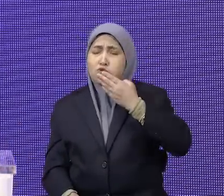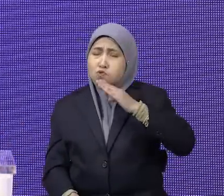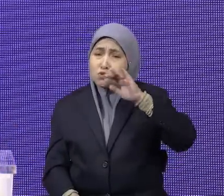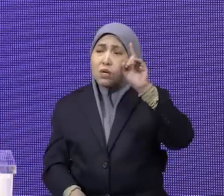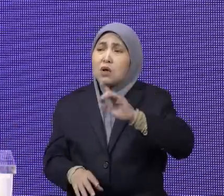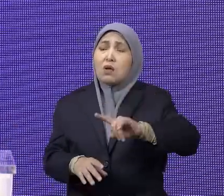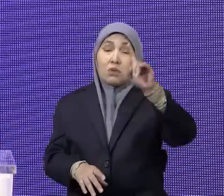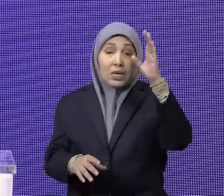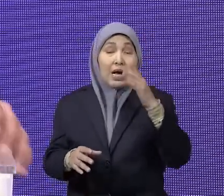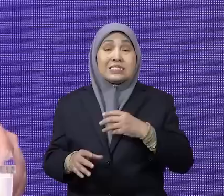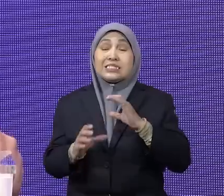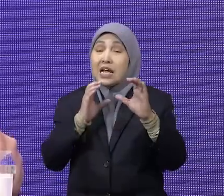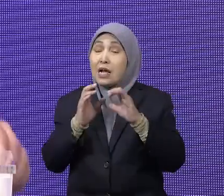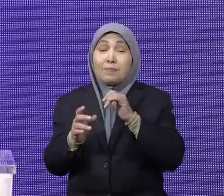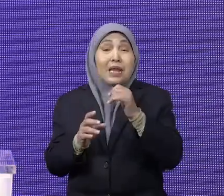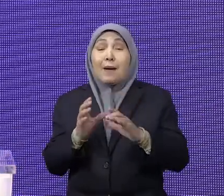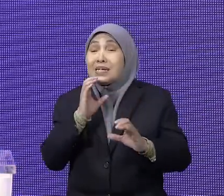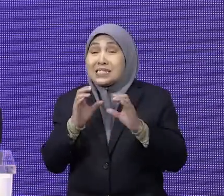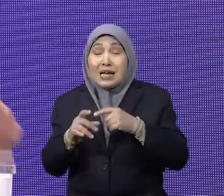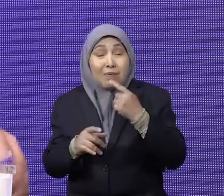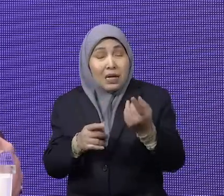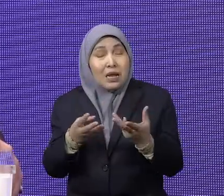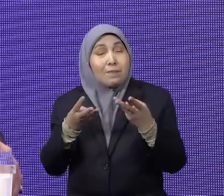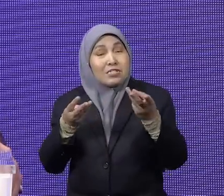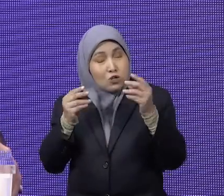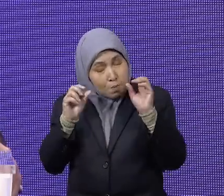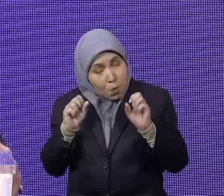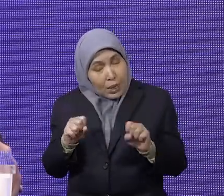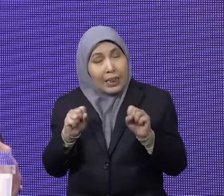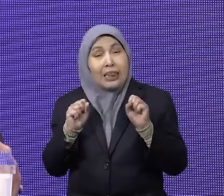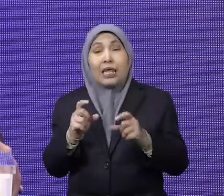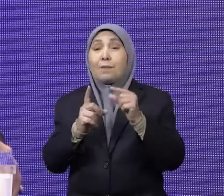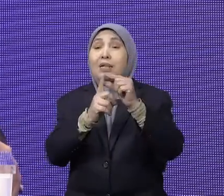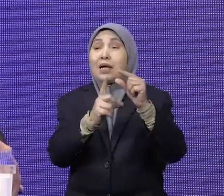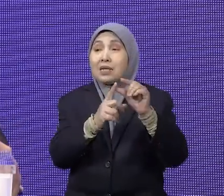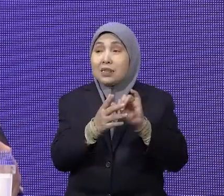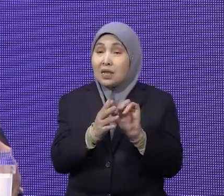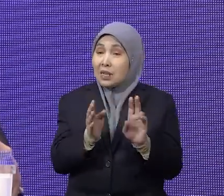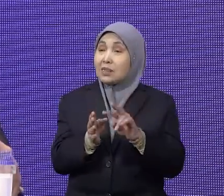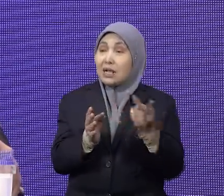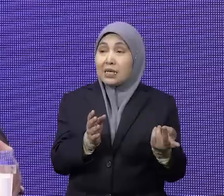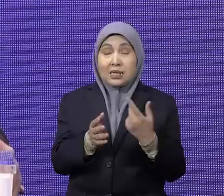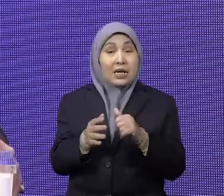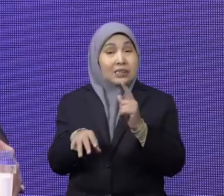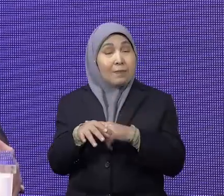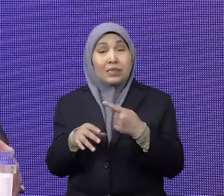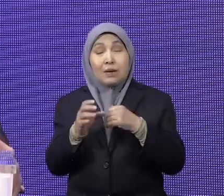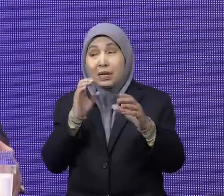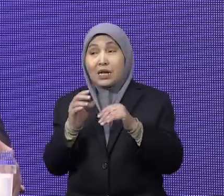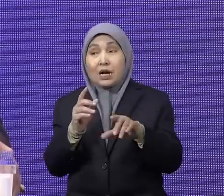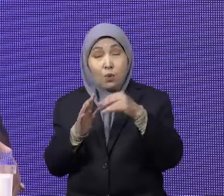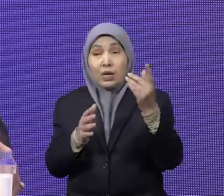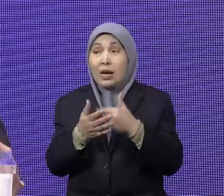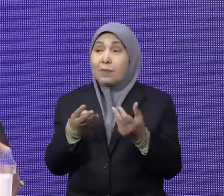Allah. Time nak bercakap tak keluar kalimah, tapi nak berzikir boleh keluar kalimahnya. Kita terbalik kan? Kita time kita nak bercakap tu